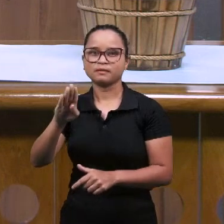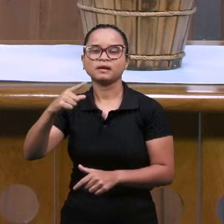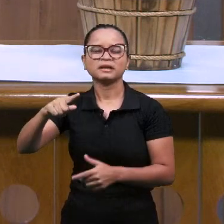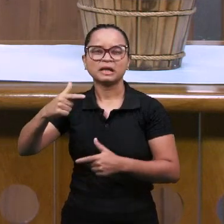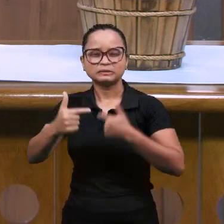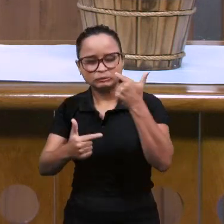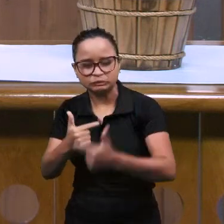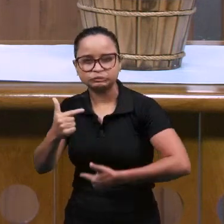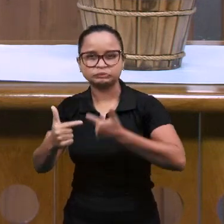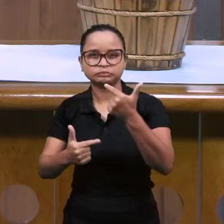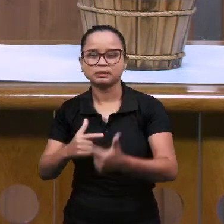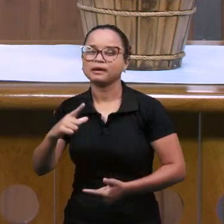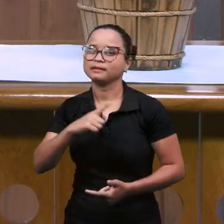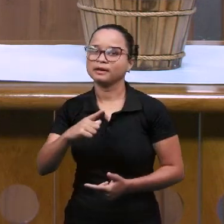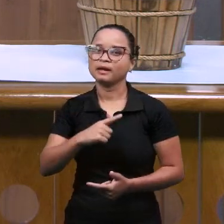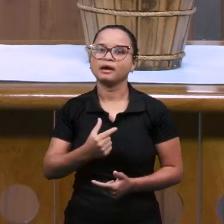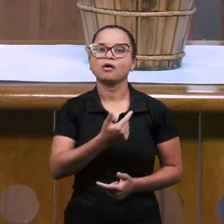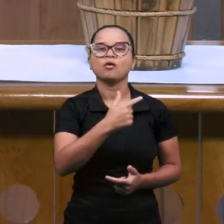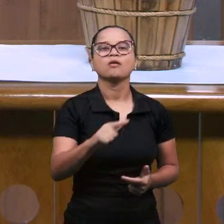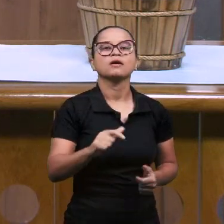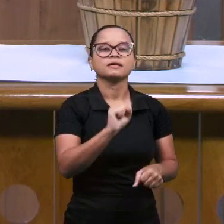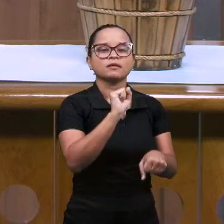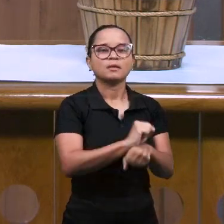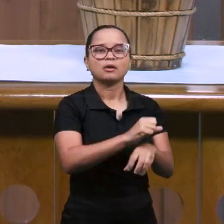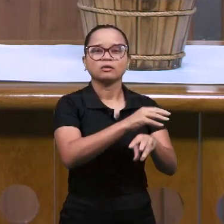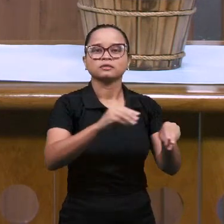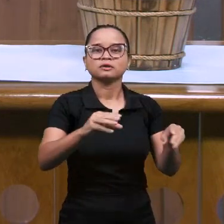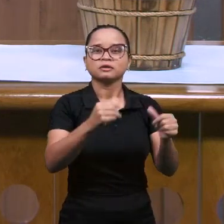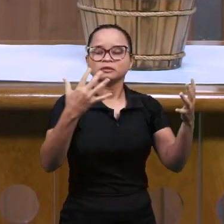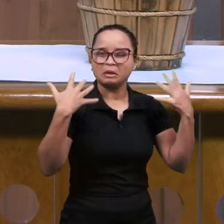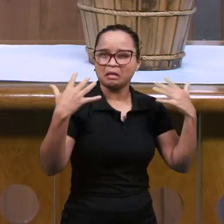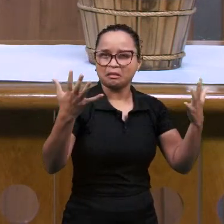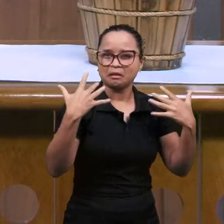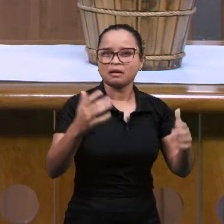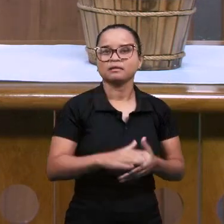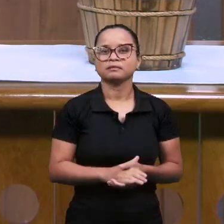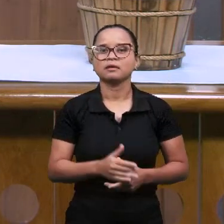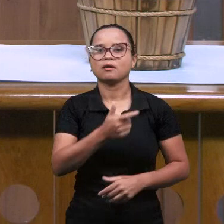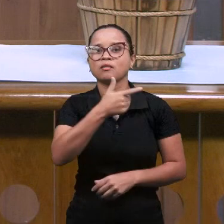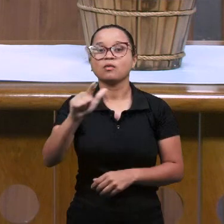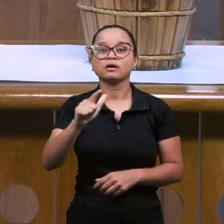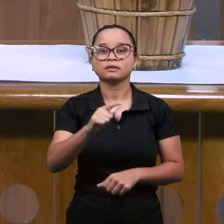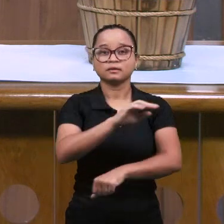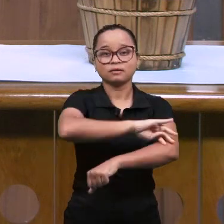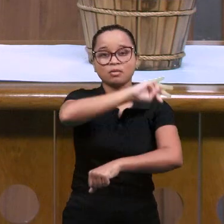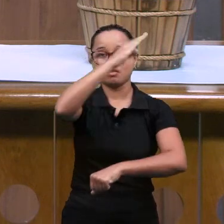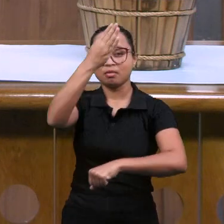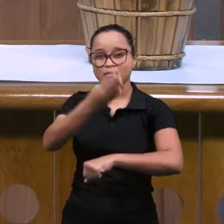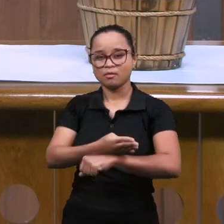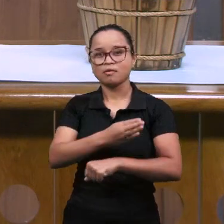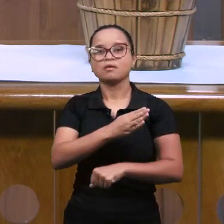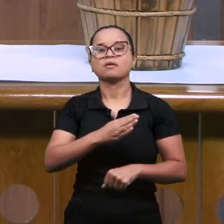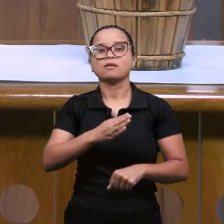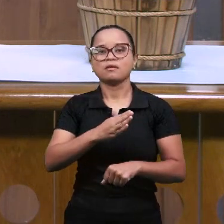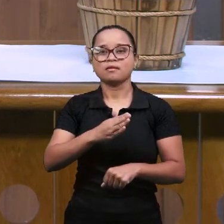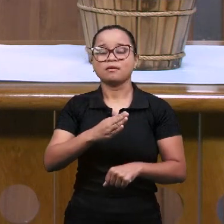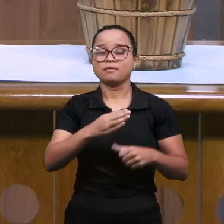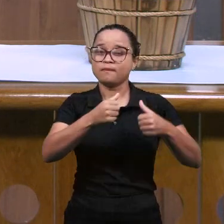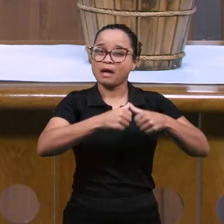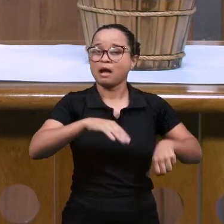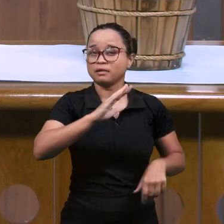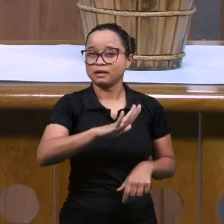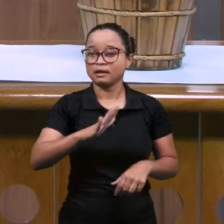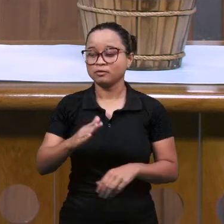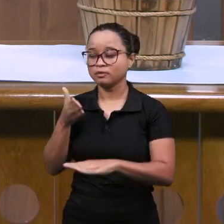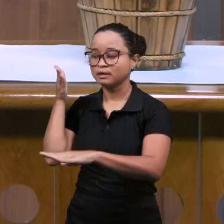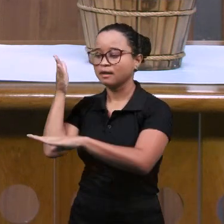batailles, ceux qui sont restés dans le désert, ceux qui ont tourné le mont Séï, et ceux qui sont entrés de la terre